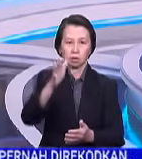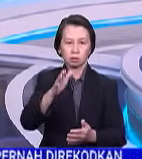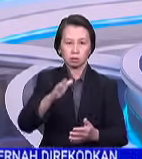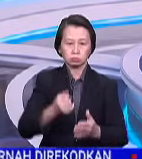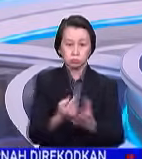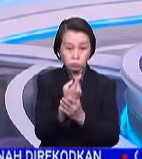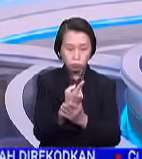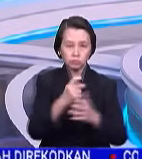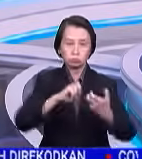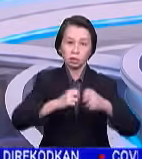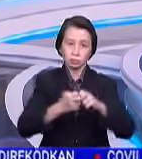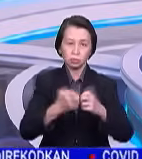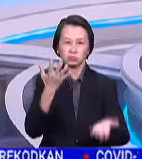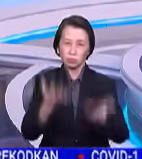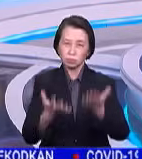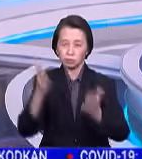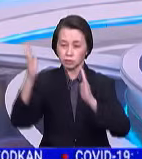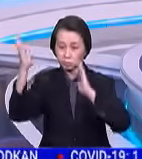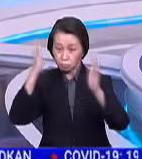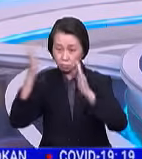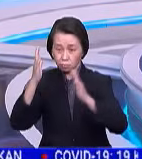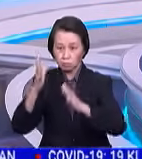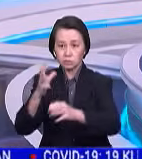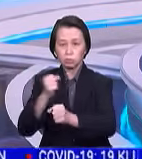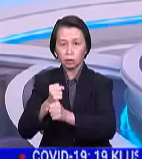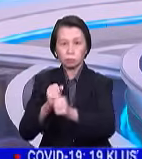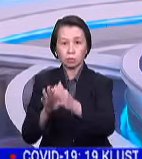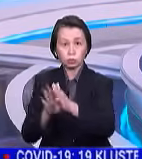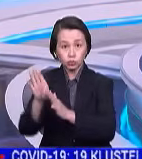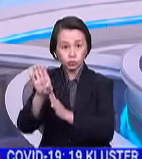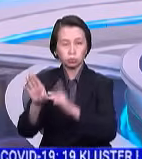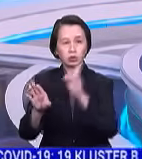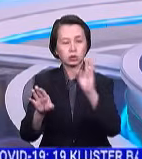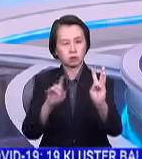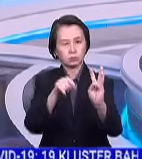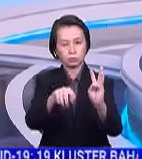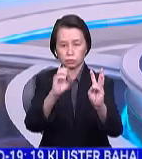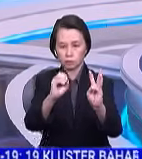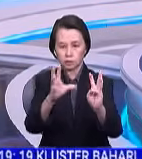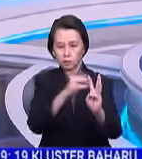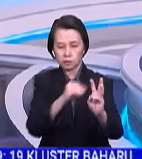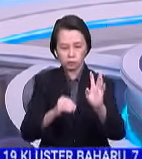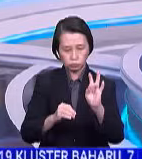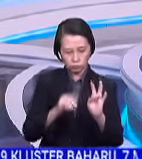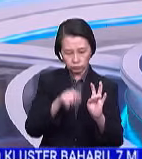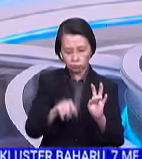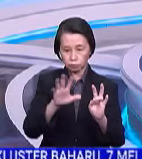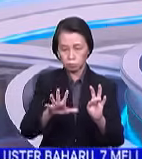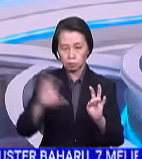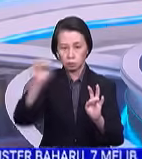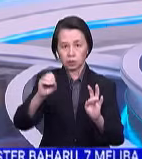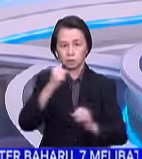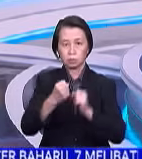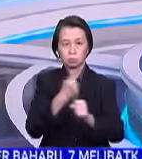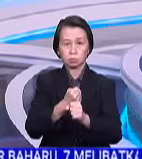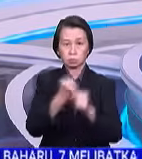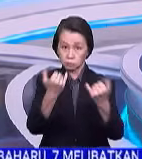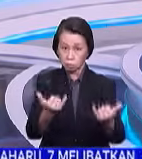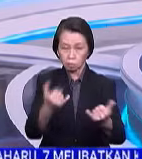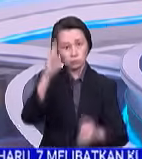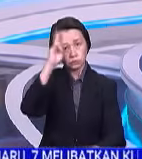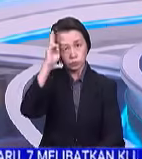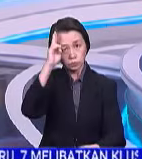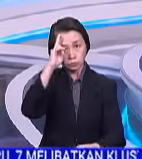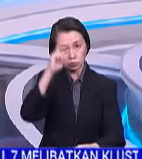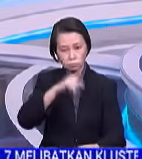menggugat kemungkinan untuk negara mencapai pertumbuhan antara 6.0 dan 7.5% untuk tahun ini seperti